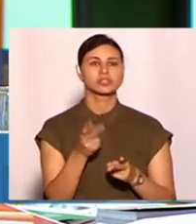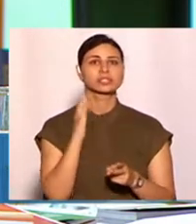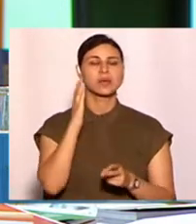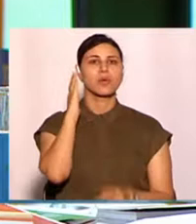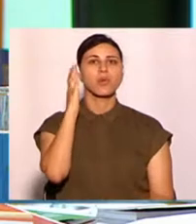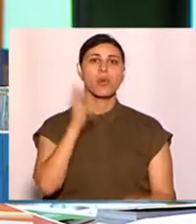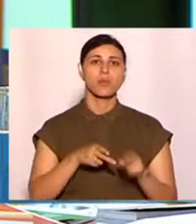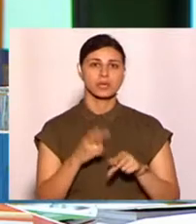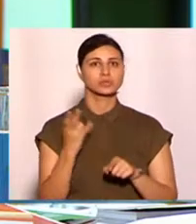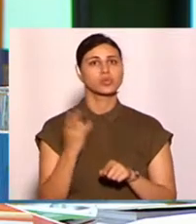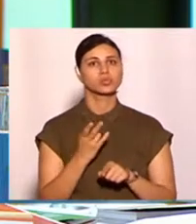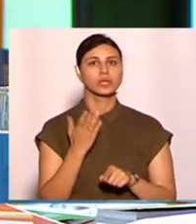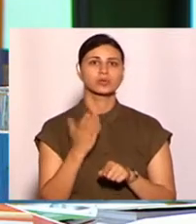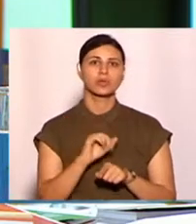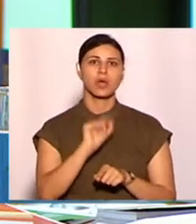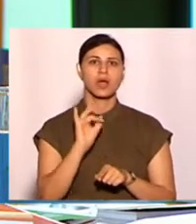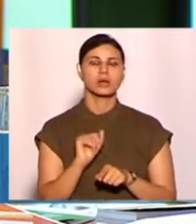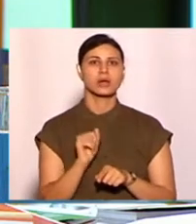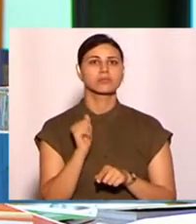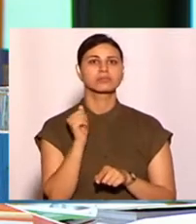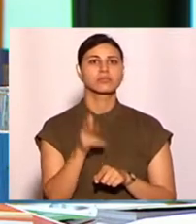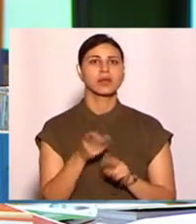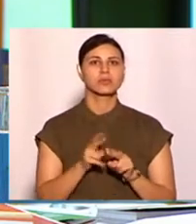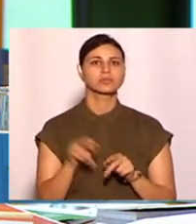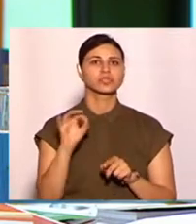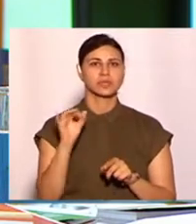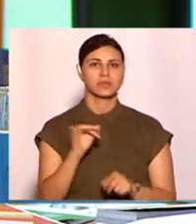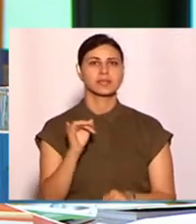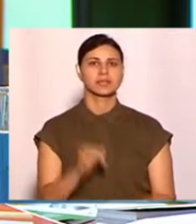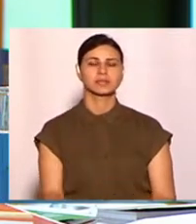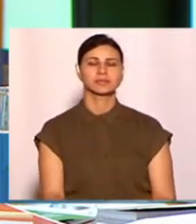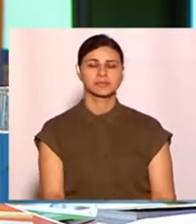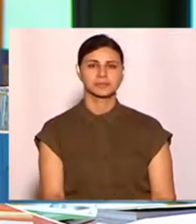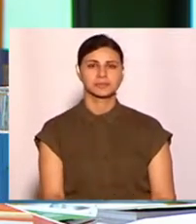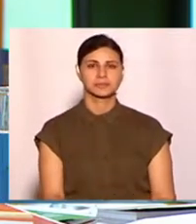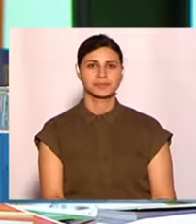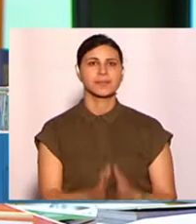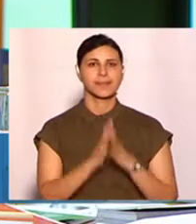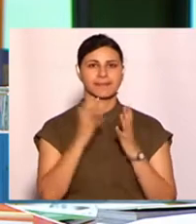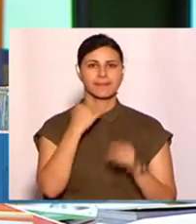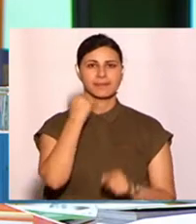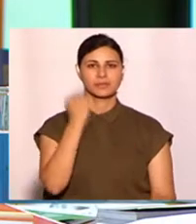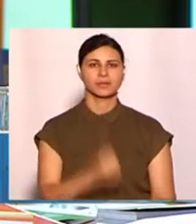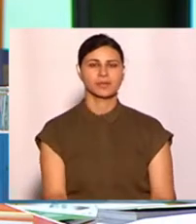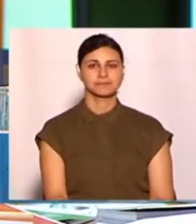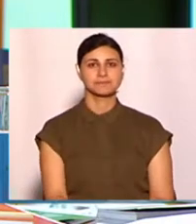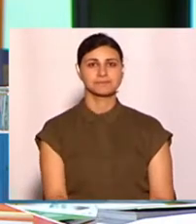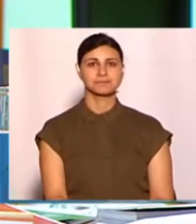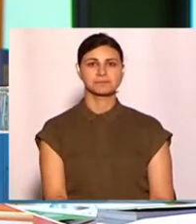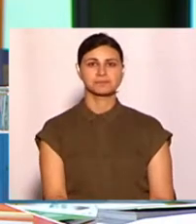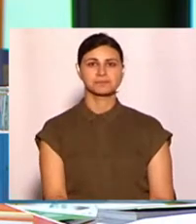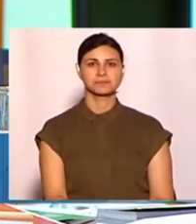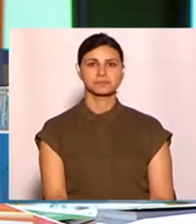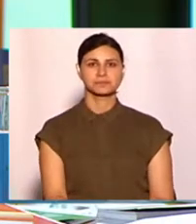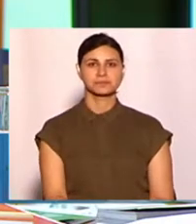საომალოდ, ოპერაციას საჭიროებს თუ და აი ამ შესახებ მაინტერესებს, რომ მომეწოდოთ ინფორმაცია. დიდი მადლობა. მადლობა